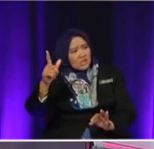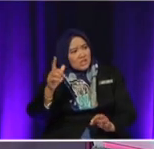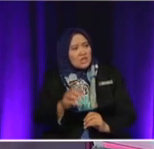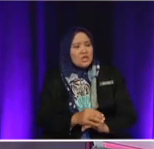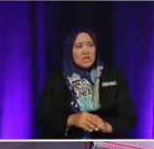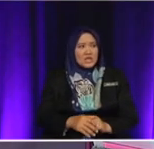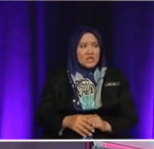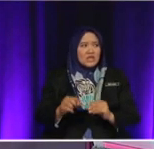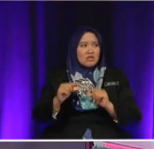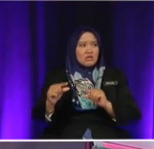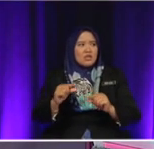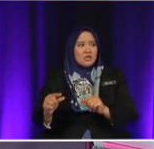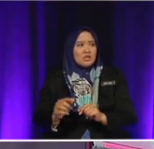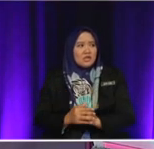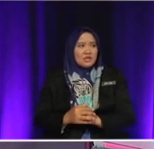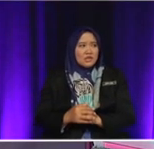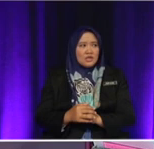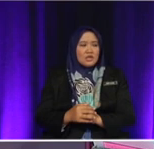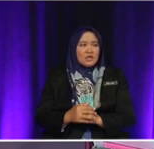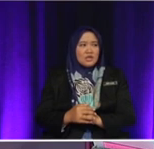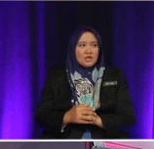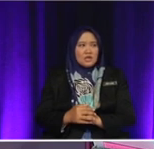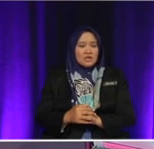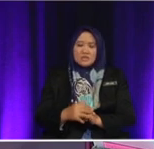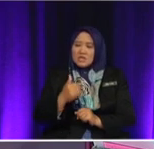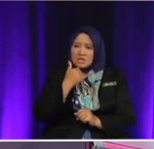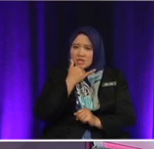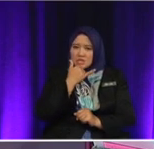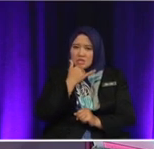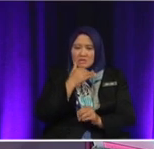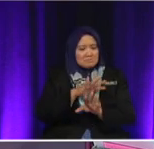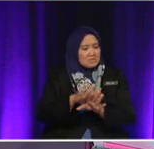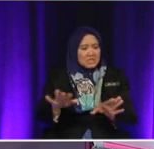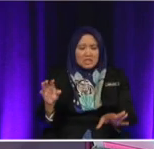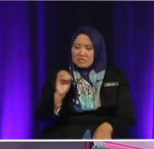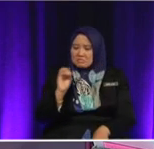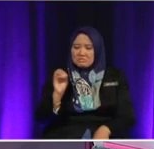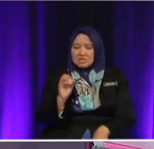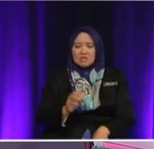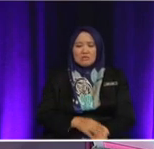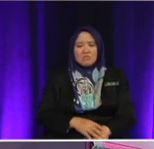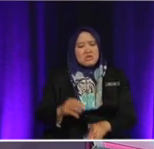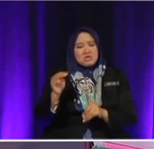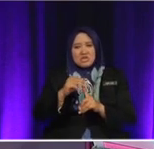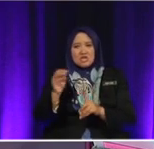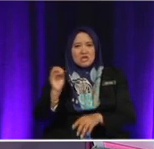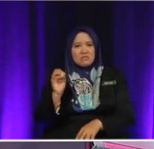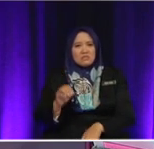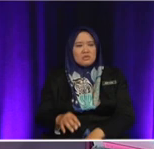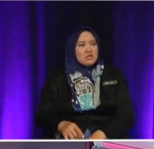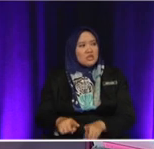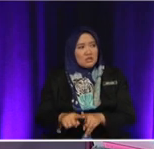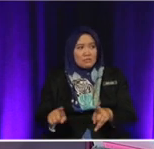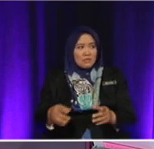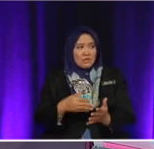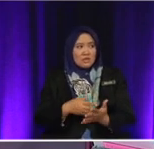kelemahan tu salah, maknanya dia akan salah satu, akan salah jugalah. Baik. Dia tidak, kalau dia kata gaya kepimpinan ni autokratik, kelemahannya berkaitan tentang